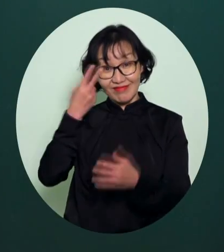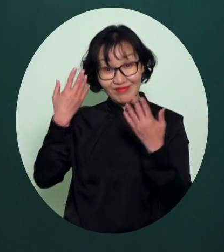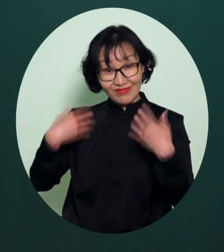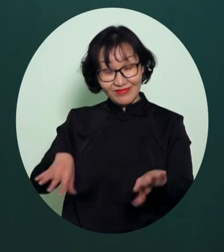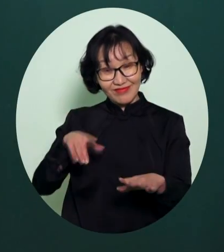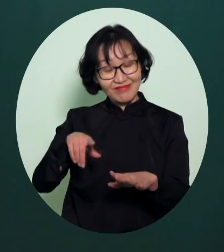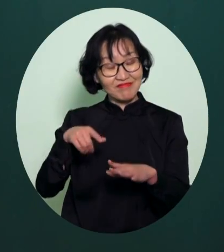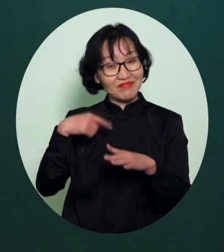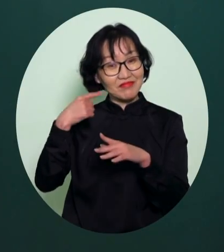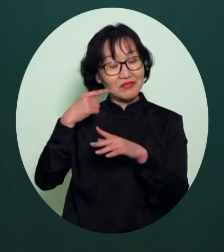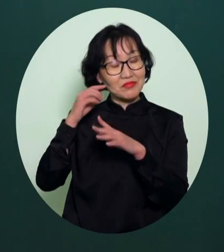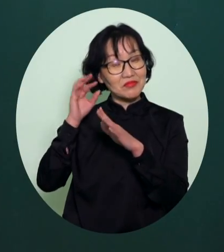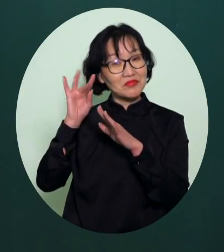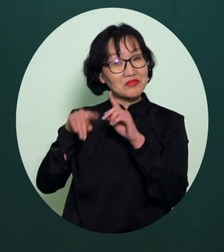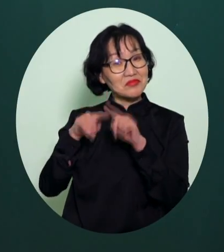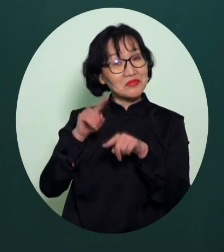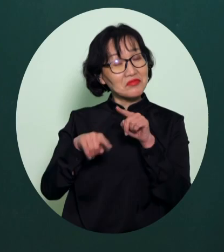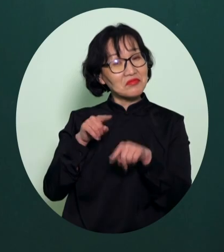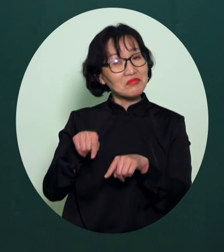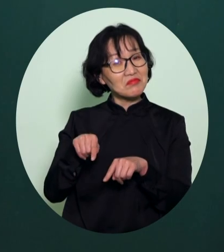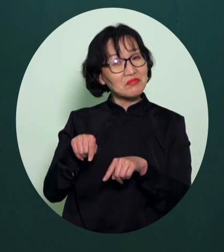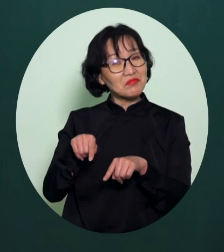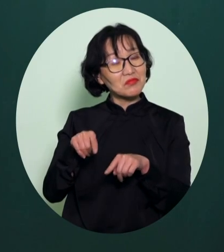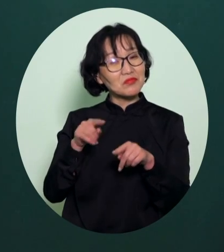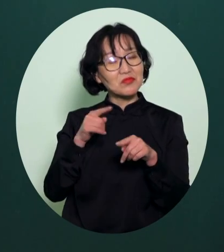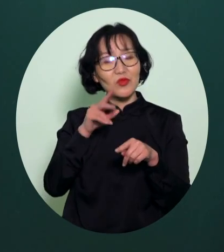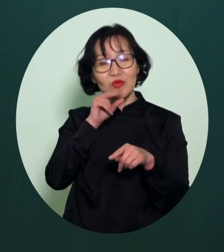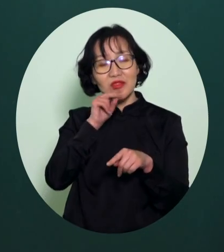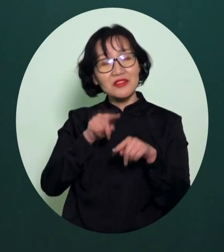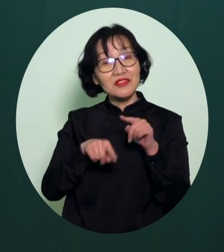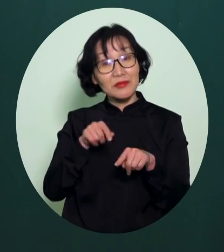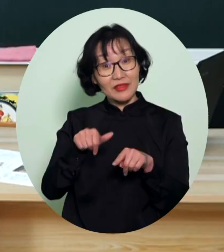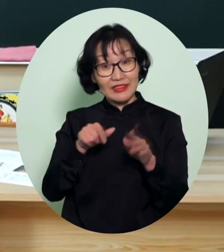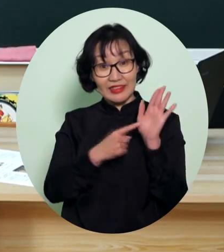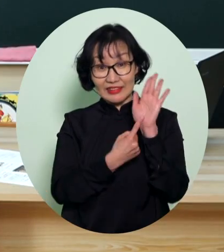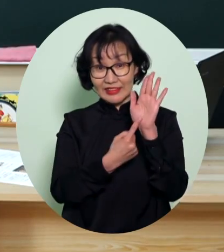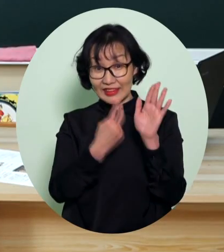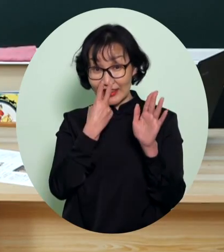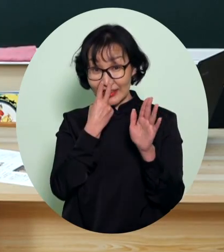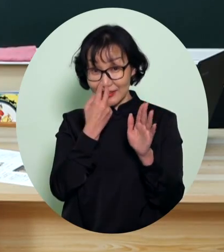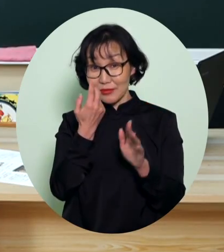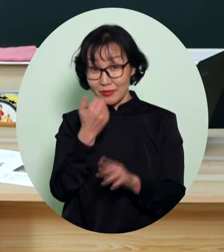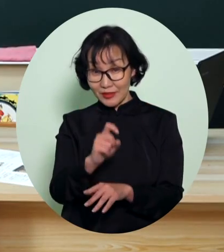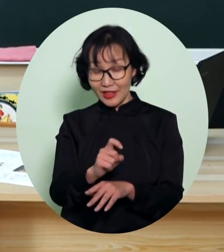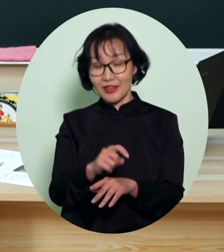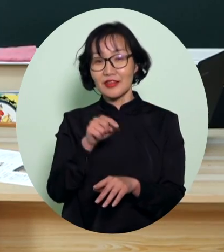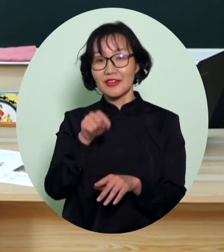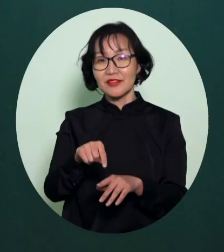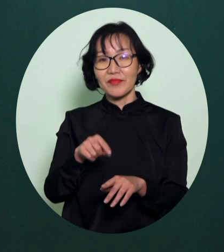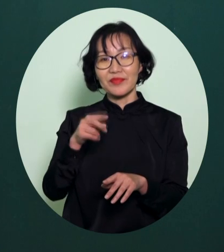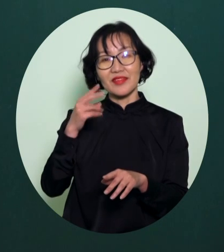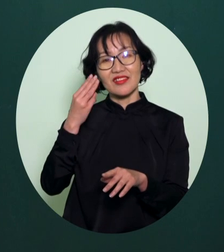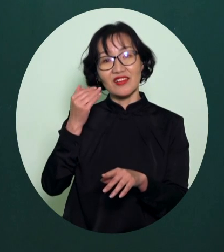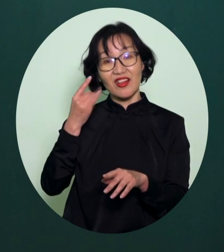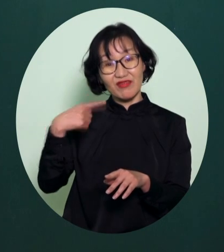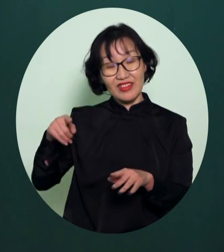Хөгжмийнхаа аялууг сонслоо. Харчаад ямар үйл явдлыг илэрхийлж байсныг хүүхдүүд анзаарсан байх. Багш нь сая та нарт Б шарвын